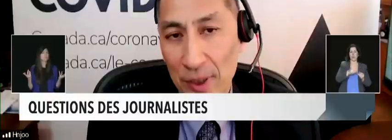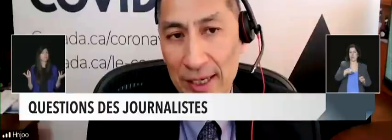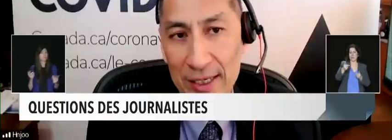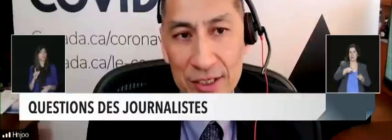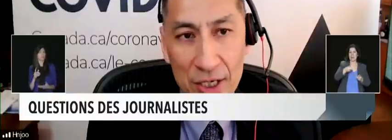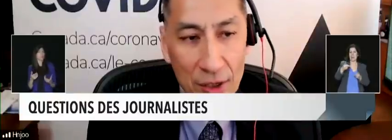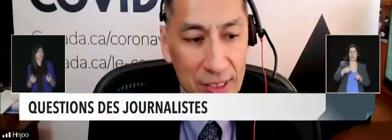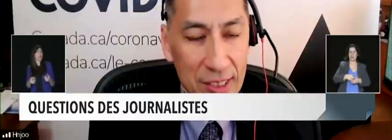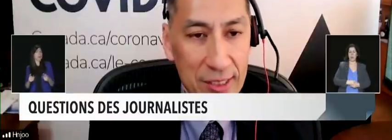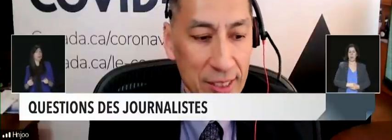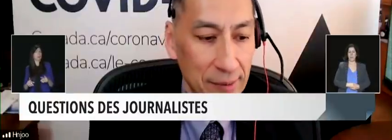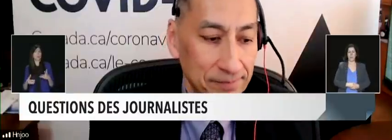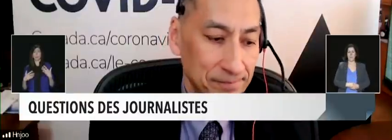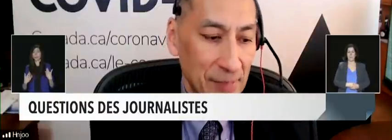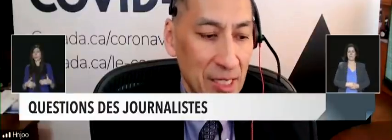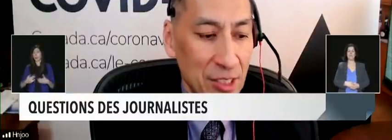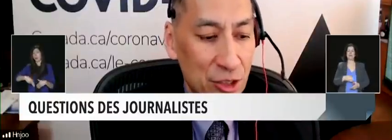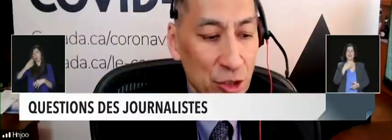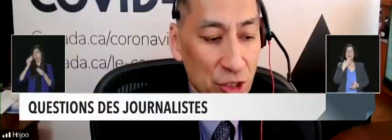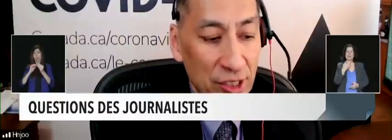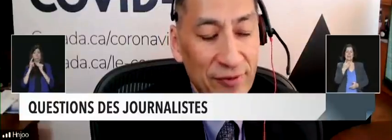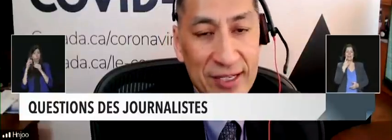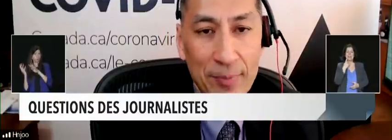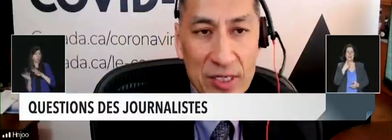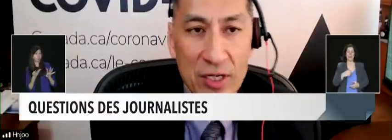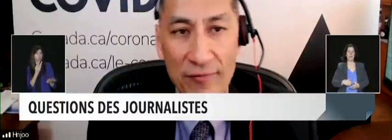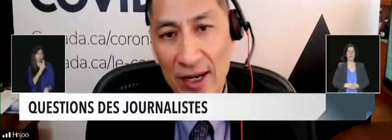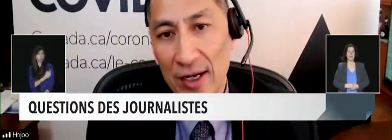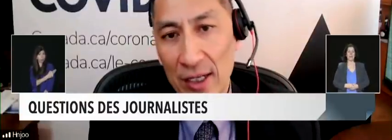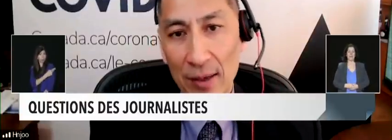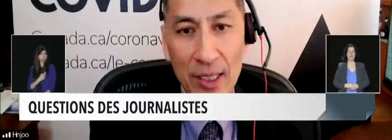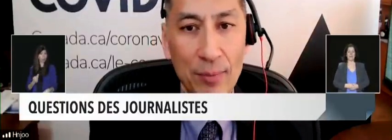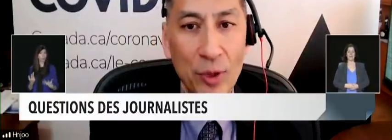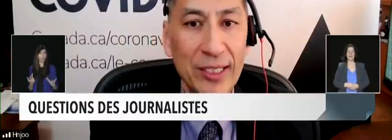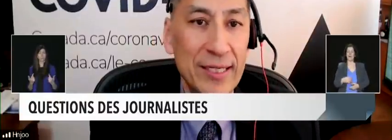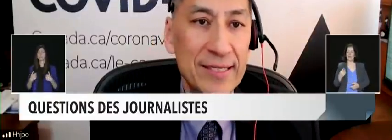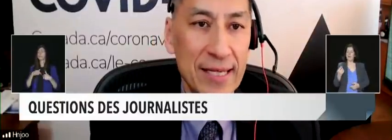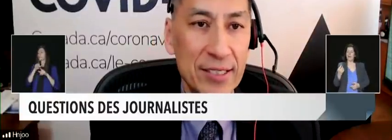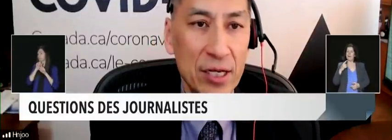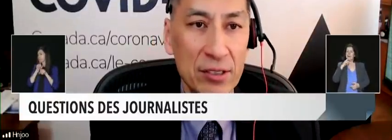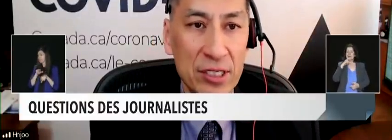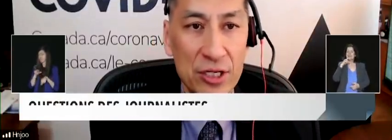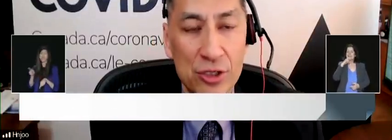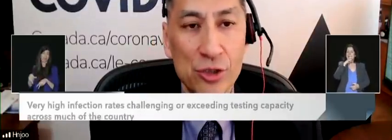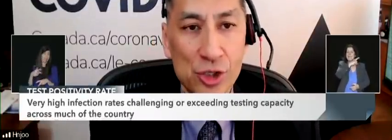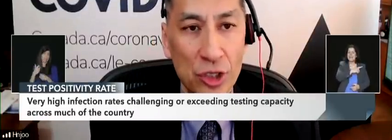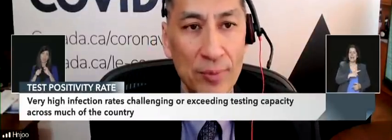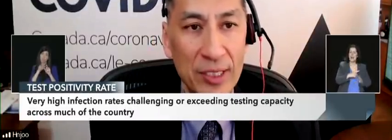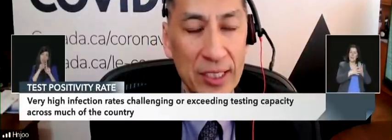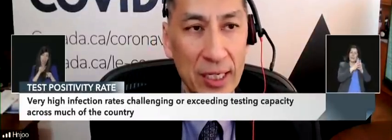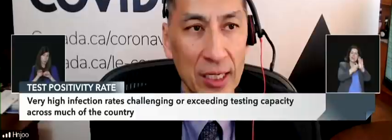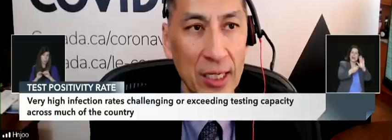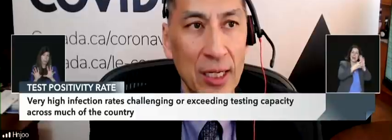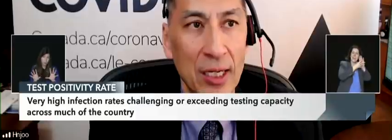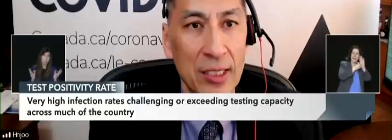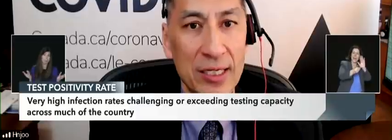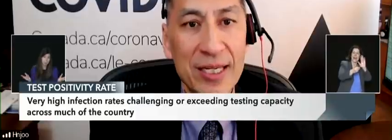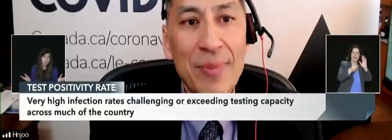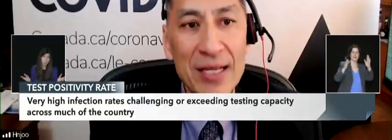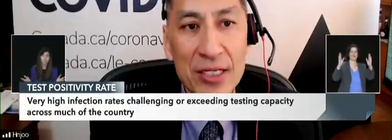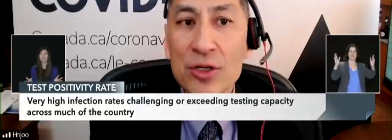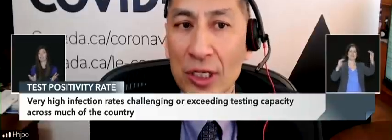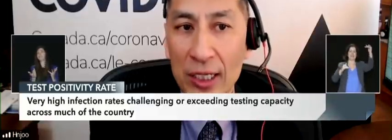Merci pour la question. C'est toujours difficile parce qu'avec la modélisation, c'est toujours comme dire,